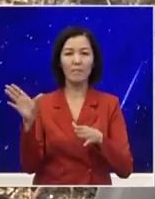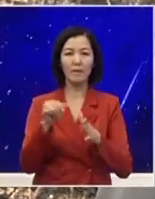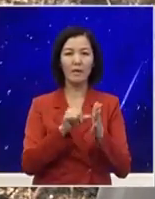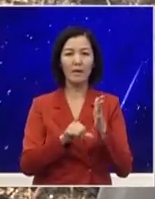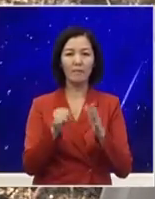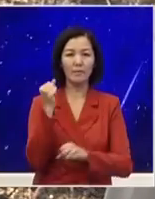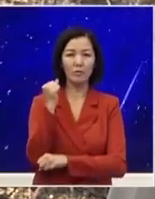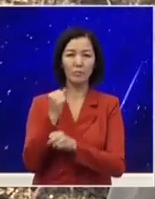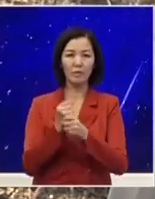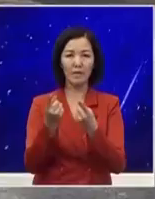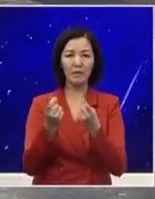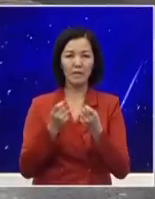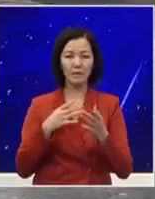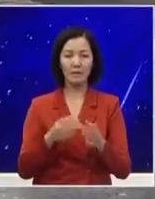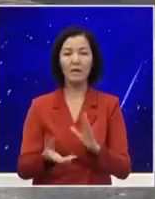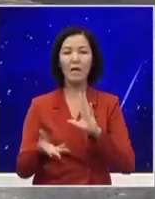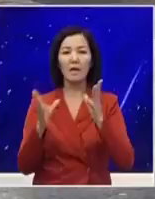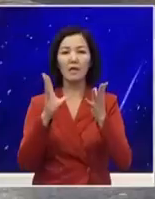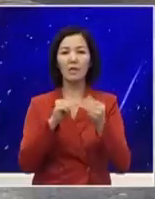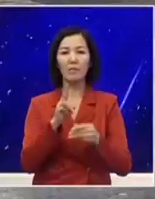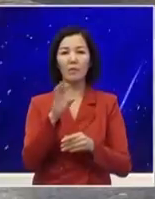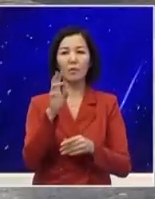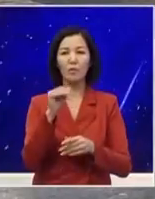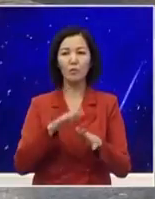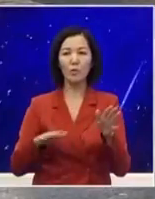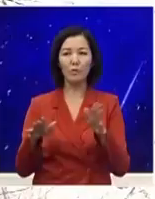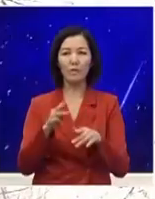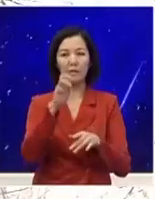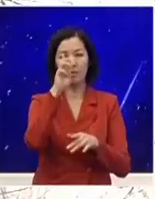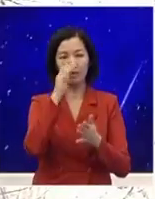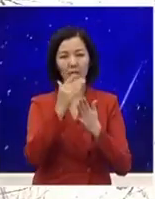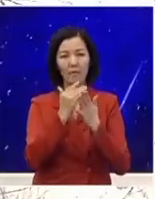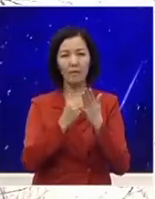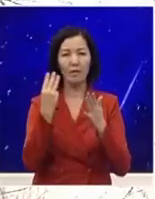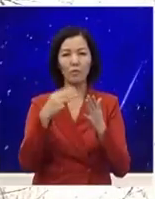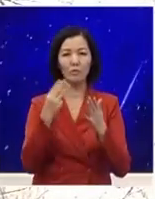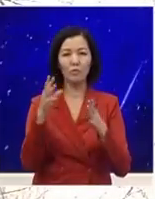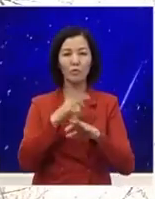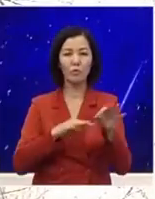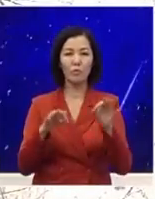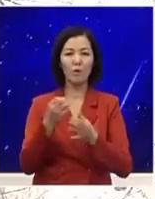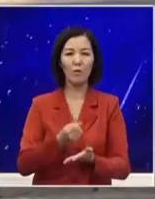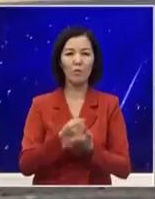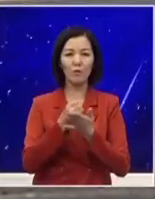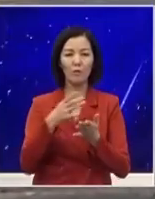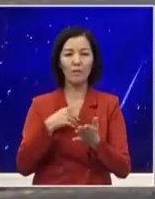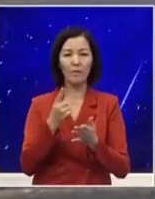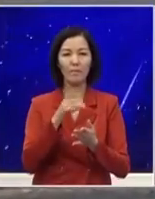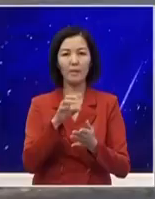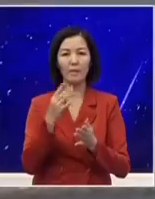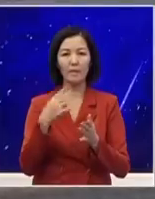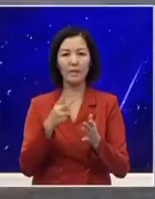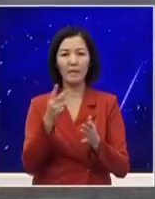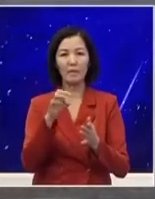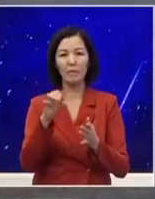адам жұмысқа орналастырылды. Жалпы Көксу ауданында мемлекеттік бағдарлама аясында 33 жоба қолдау тапқан. Оған 1 миллиард 42 миллион